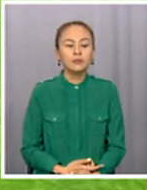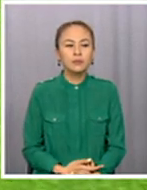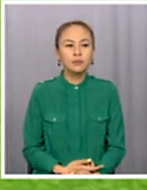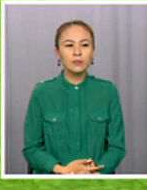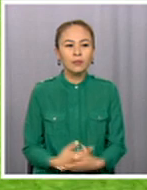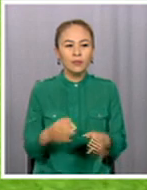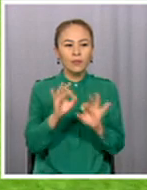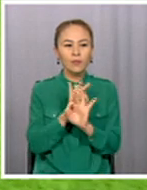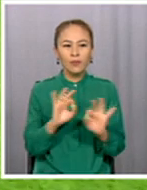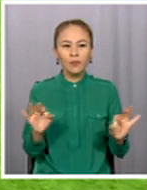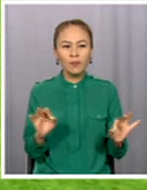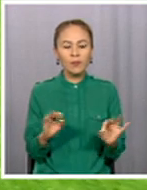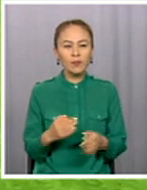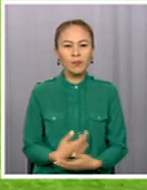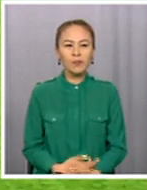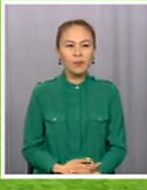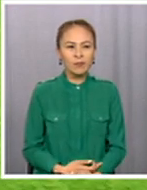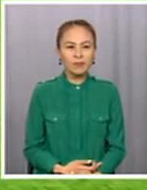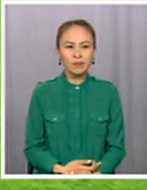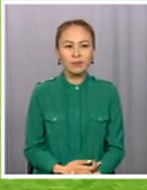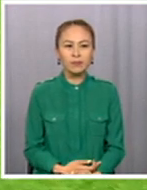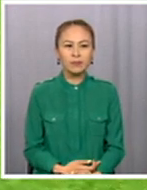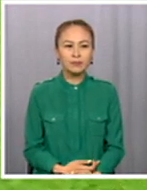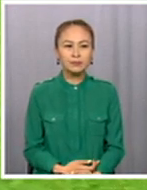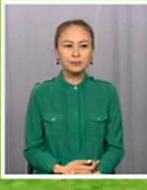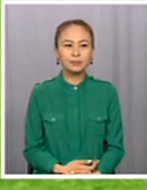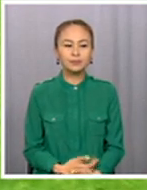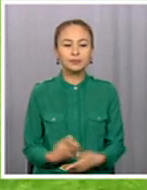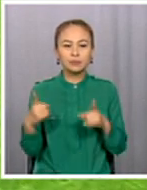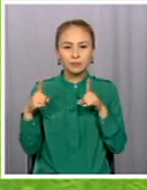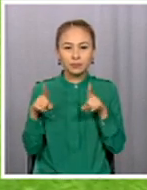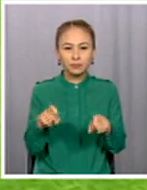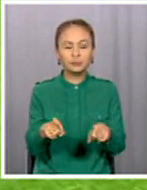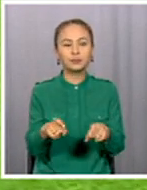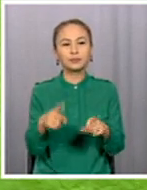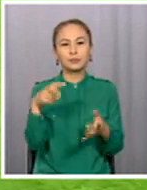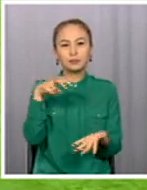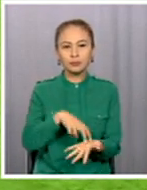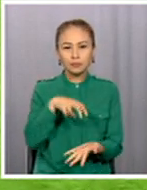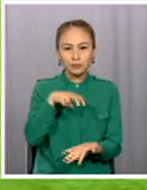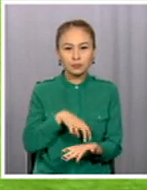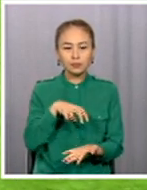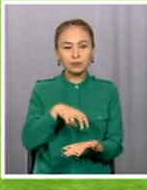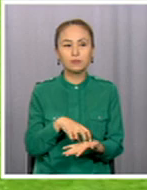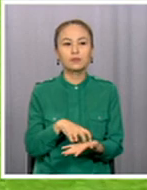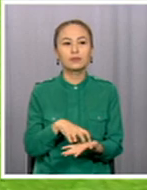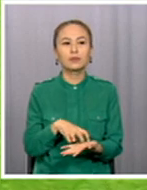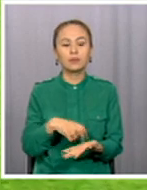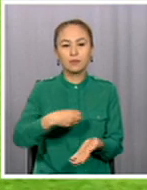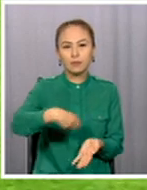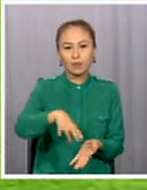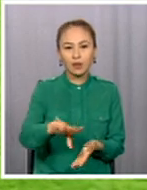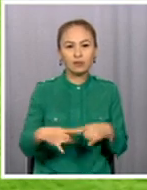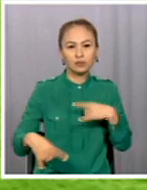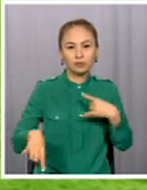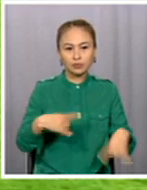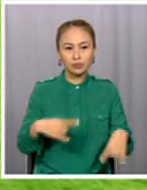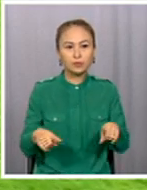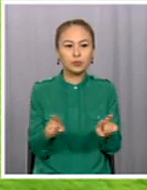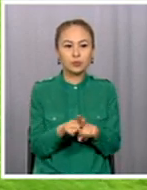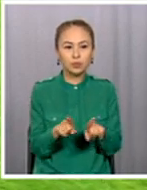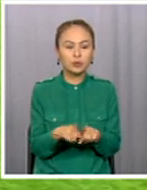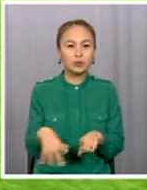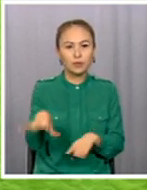Бәрекелді. Бәрекелді, Алижан. Жүгіру де, секіру де, асық ату мен футбол ойнау да бұлардың